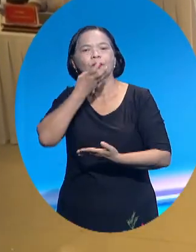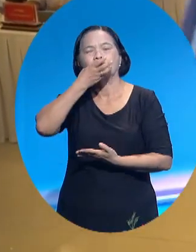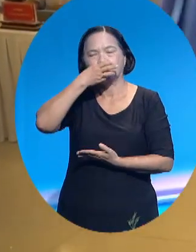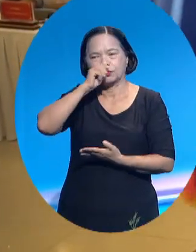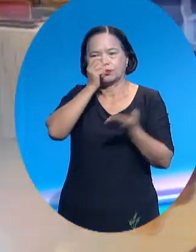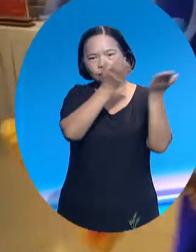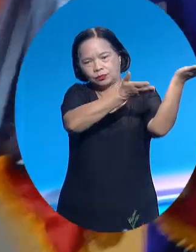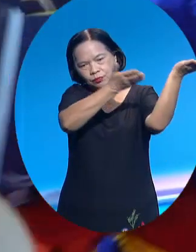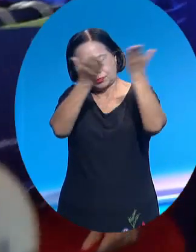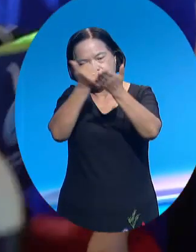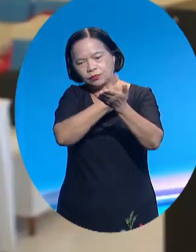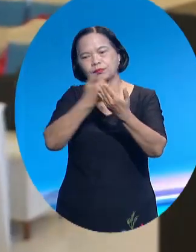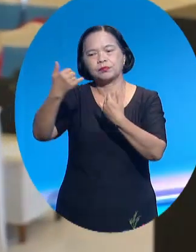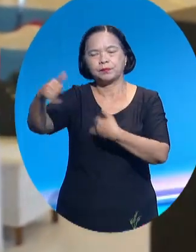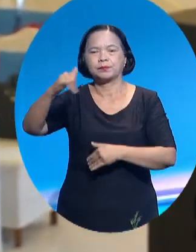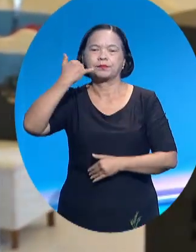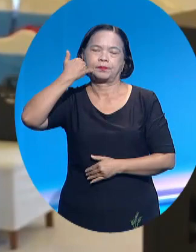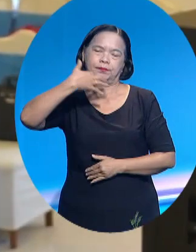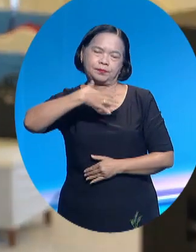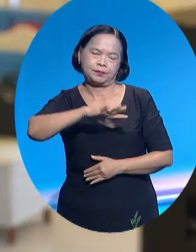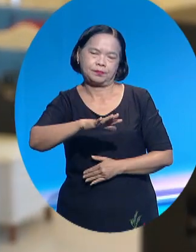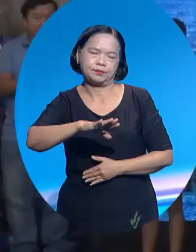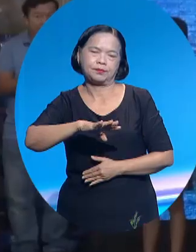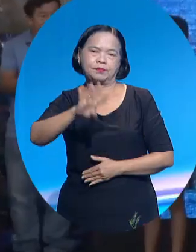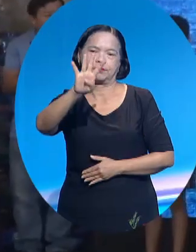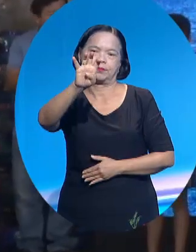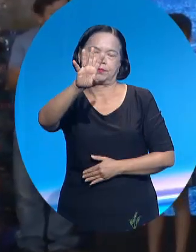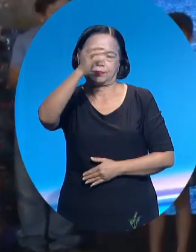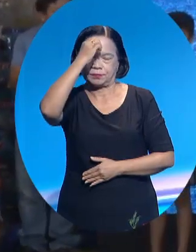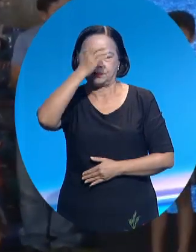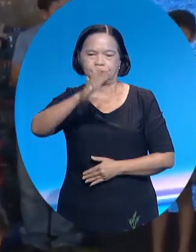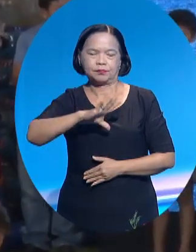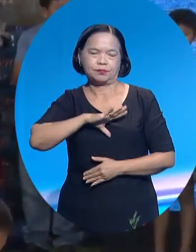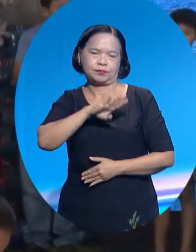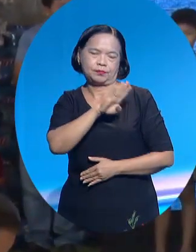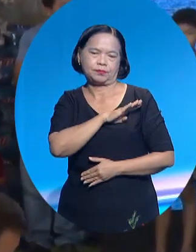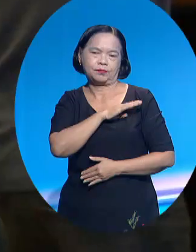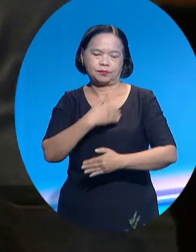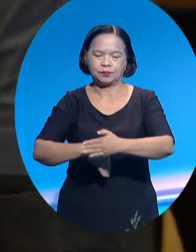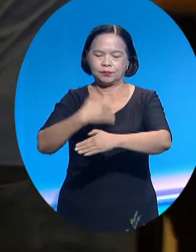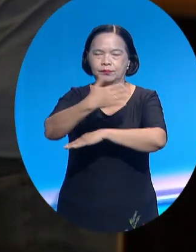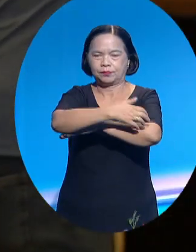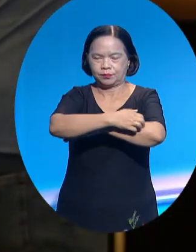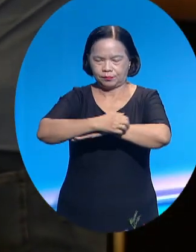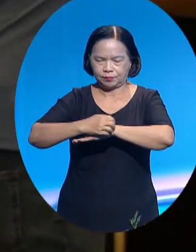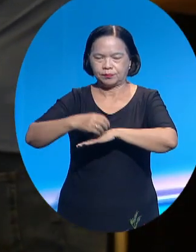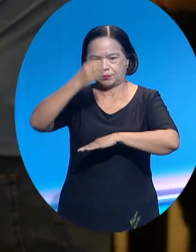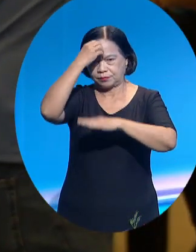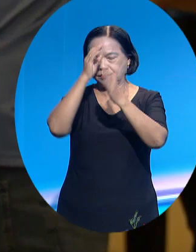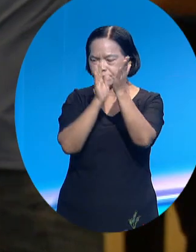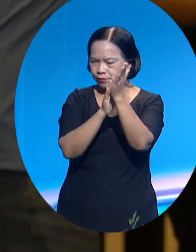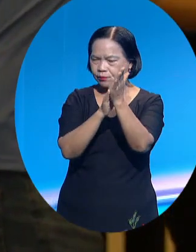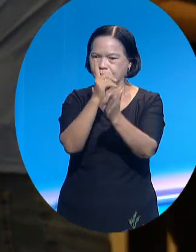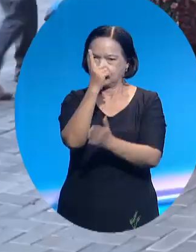yếu phục vụ cho ng dân ra khơi chương trình còn dành tặng 40 suất học bng cho con em ngư dân có hoàn cảnh khó khăn vừa khó học giỏi